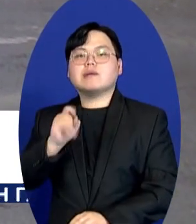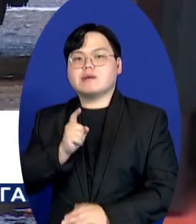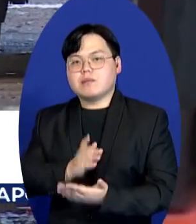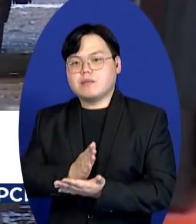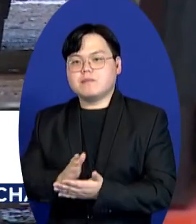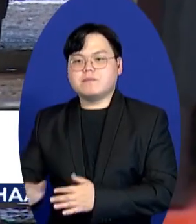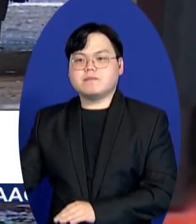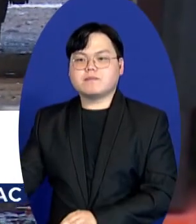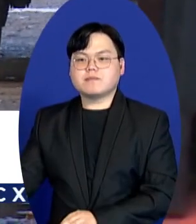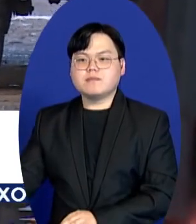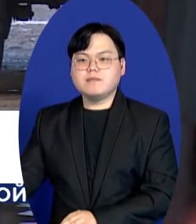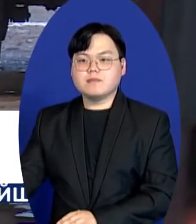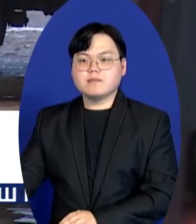юм а.